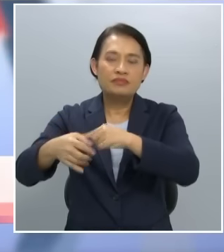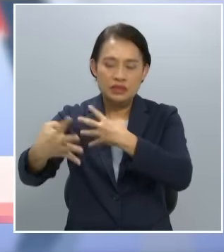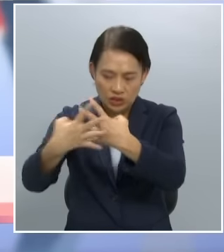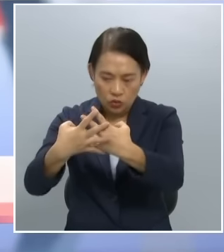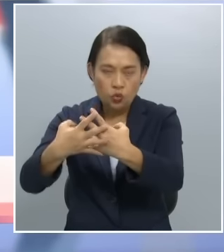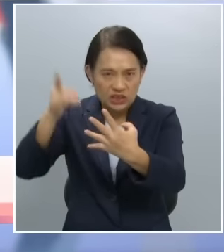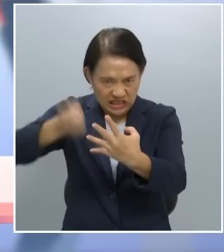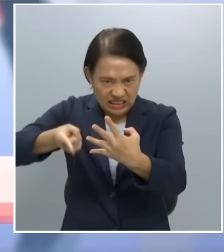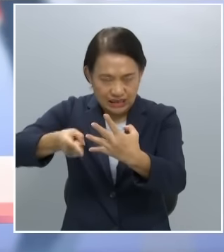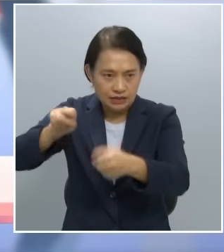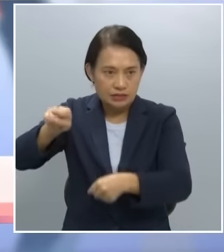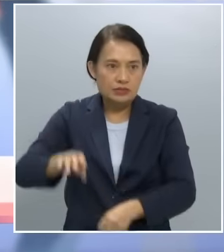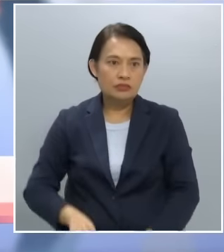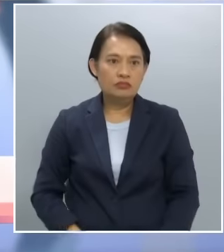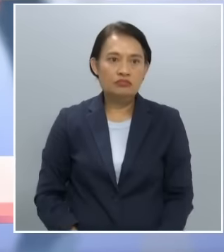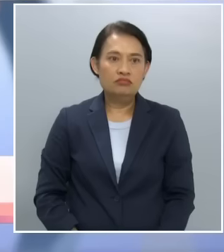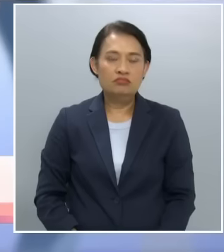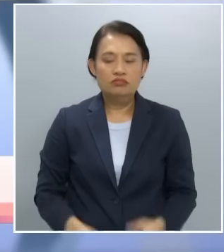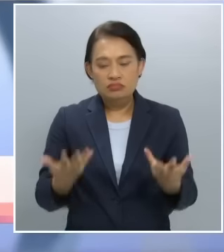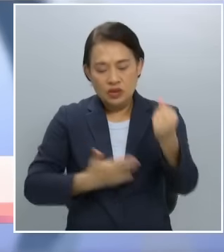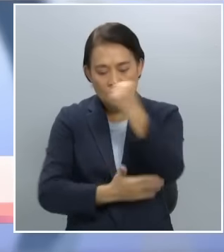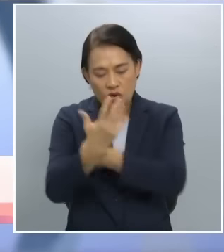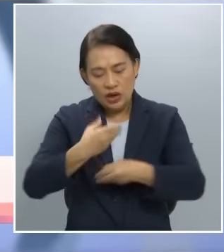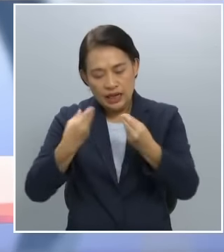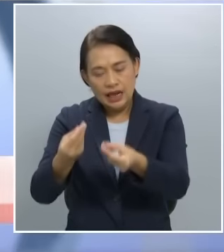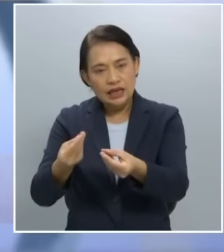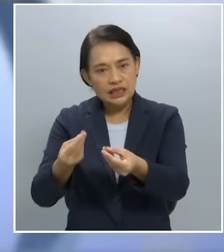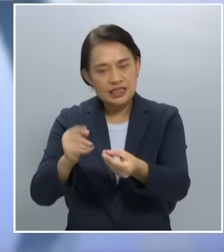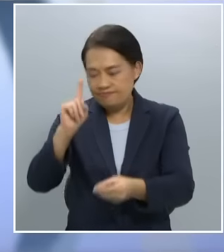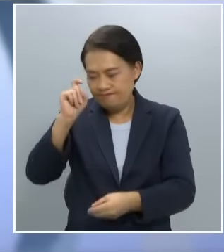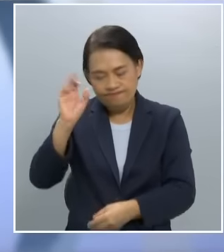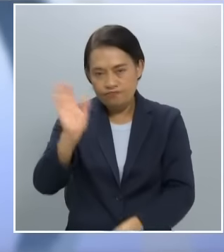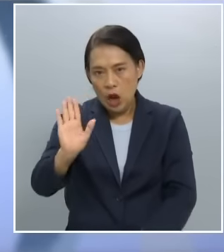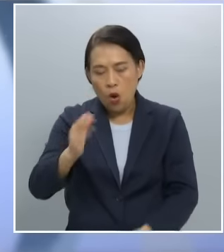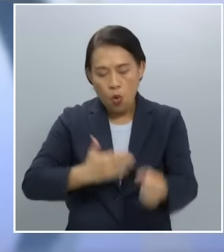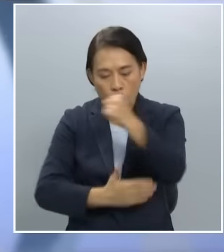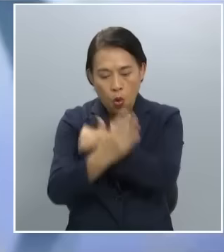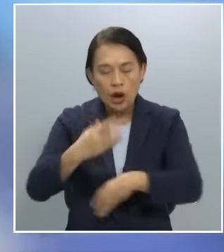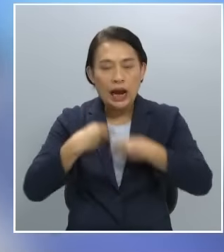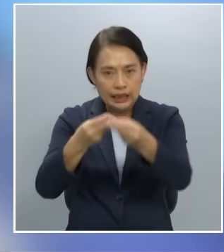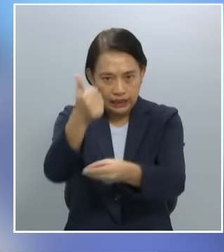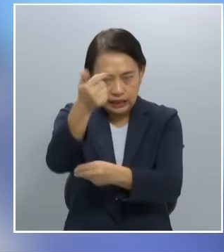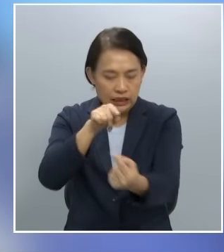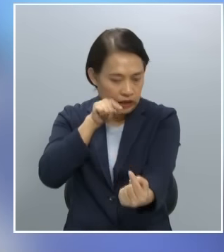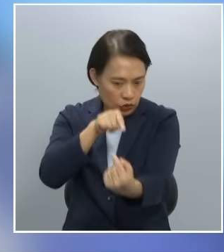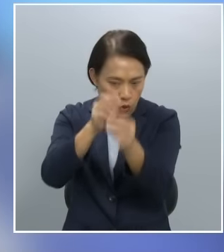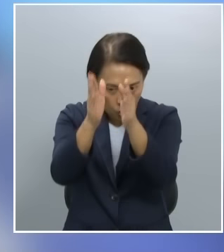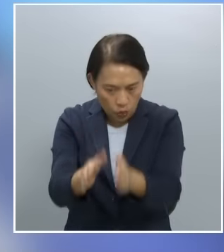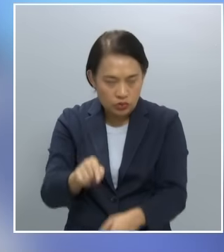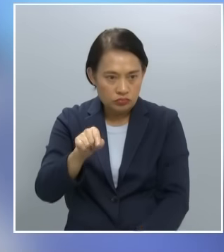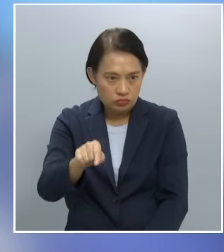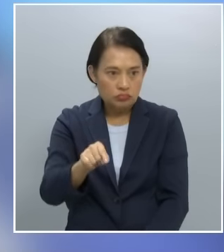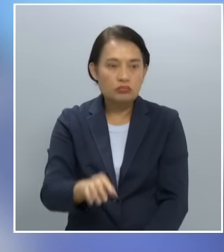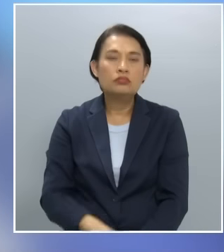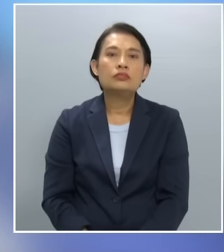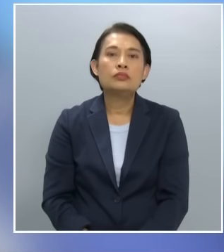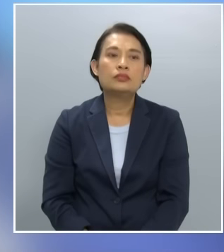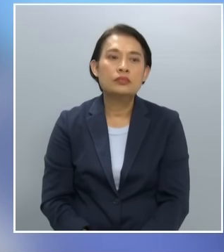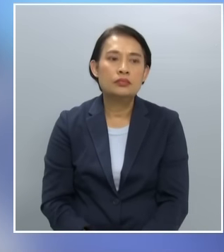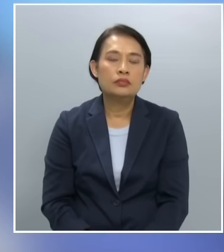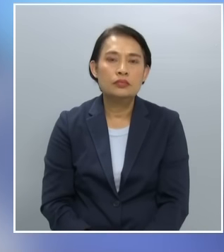จริงๆครับคือคนแบบนี้ก็ไม่น่าให้โอกาสอีกแล้วครับโอกาสให้ได้ครับถ้าให้ถูกคนครับทางคุณ